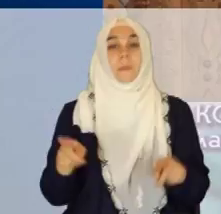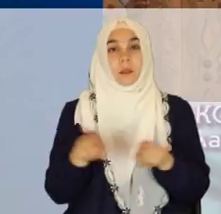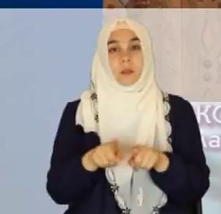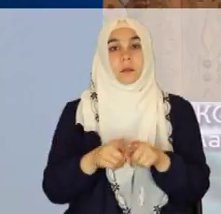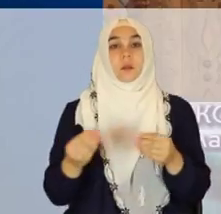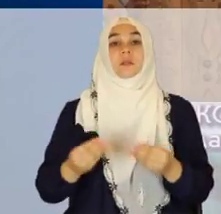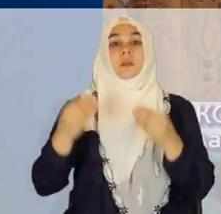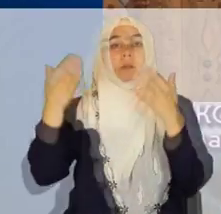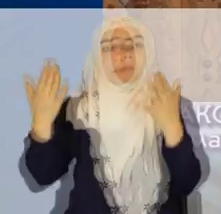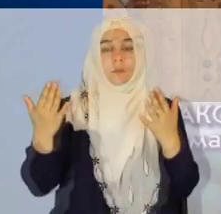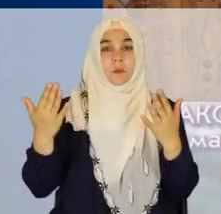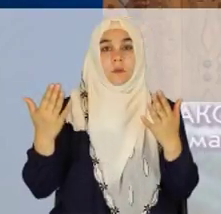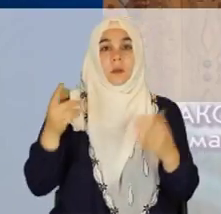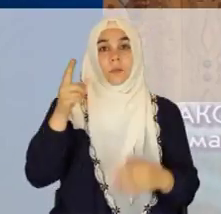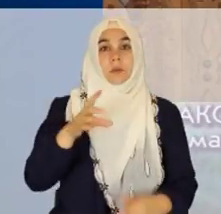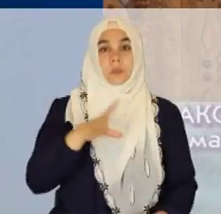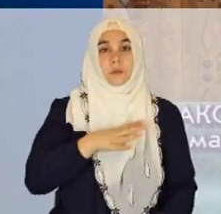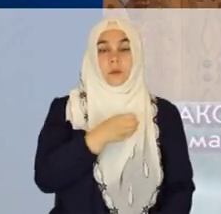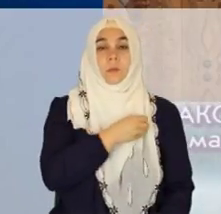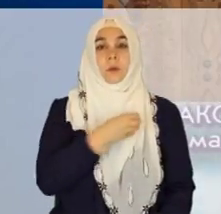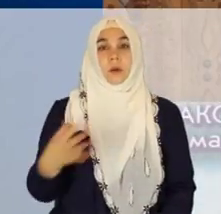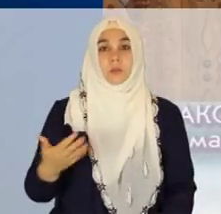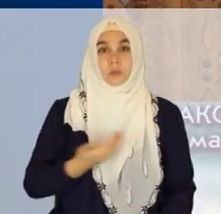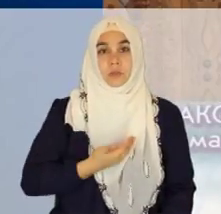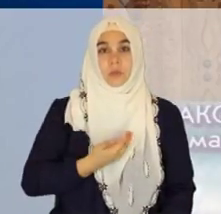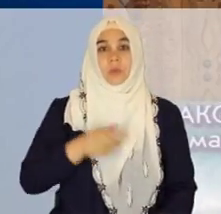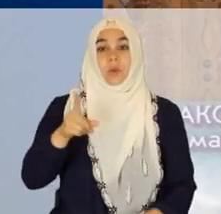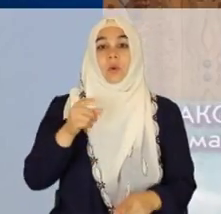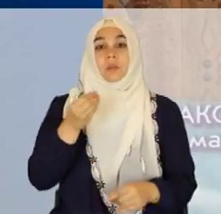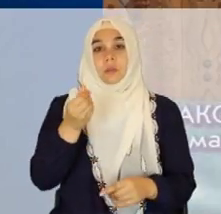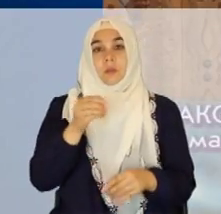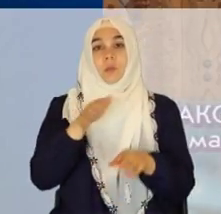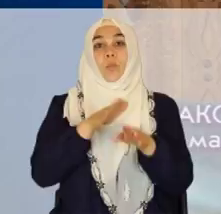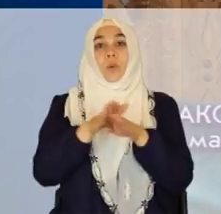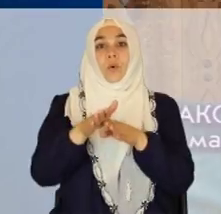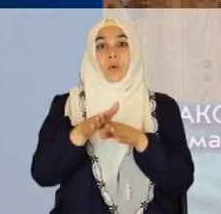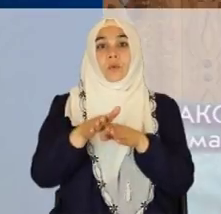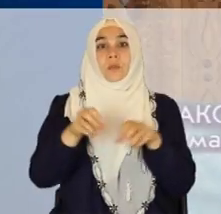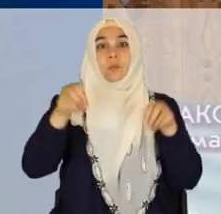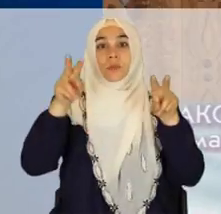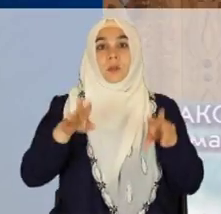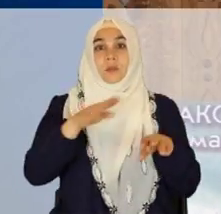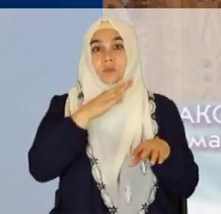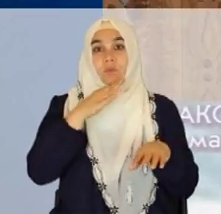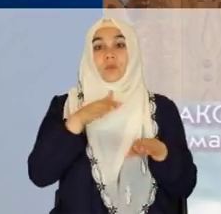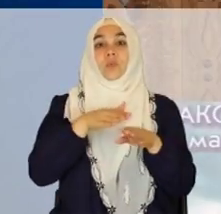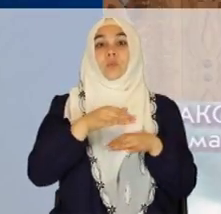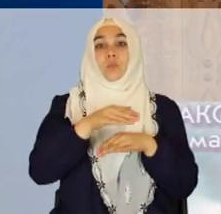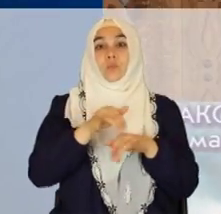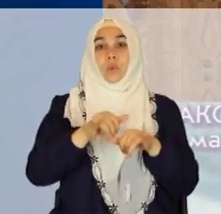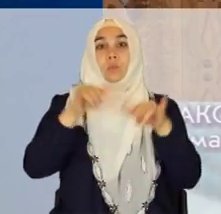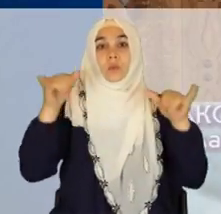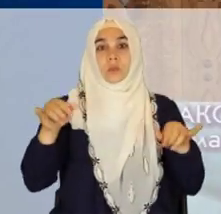zakat. Bir adam boyakken malı nisabka yetipti, mahsus mal bo'pti. Ana şu